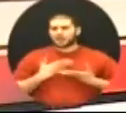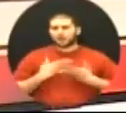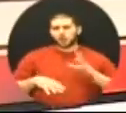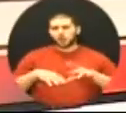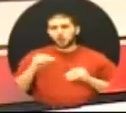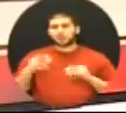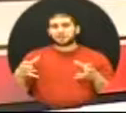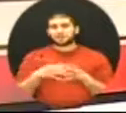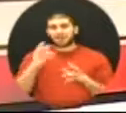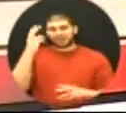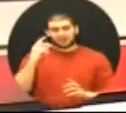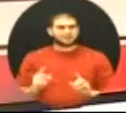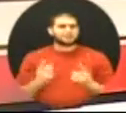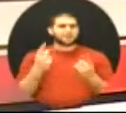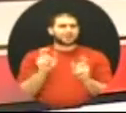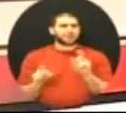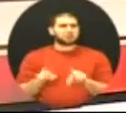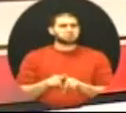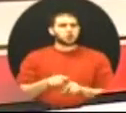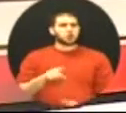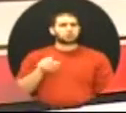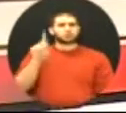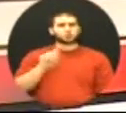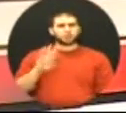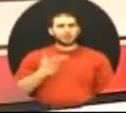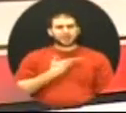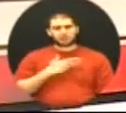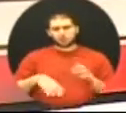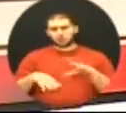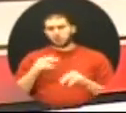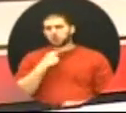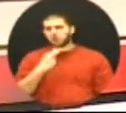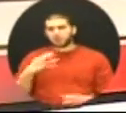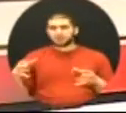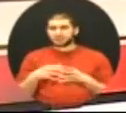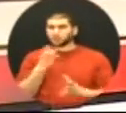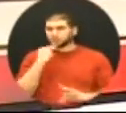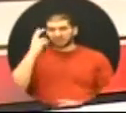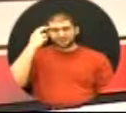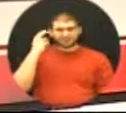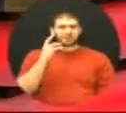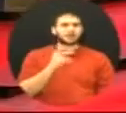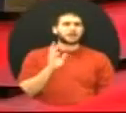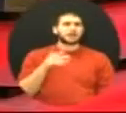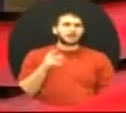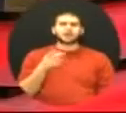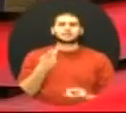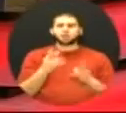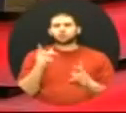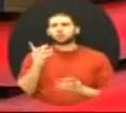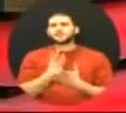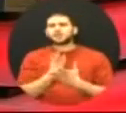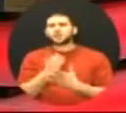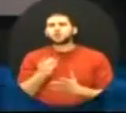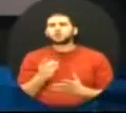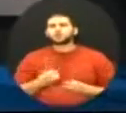אז פתאום כשאדם כמו זוהיר בהלול שקיבל קולות גם במגזר היהודי וגם במגזר הערבי, לא חשוב, זה לא כל כך חשוב. לא, נכון, אבל הוא משמיע את קולם,